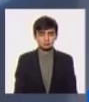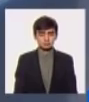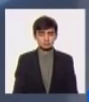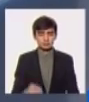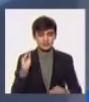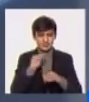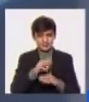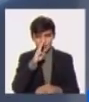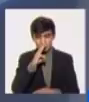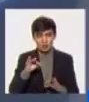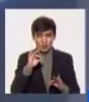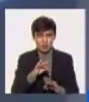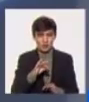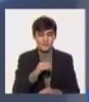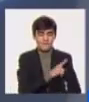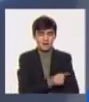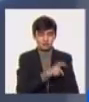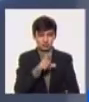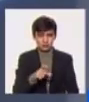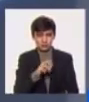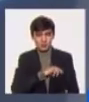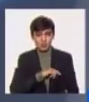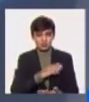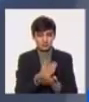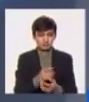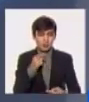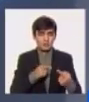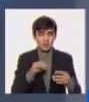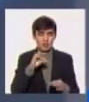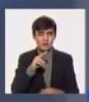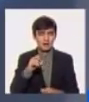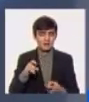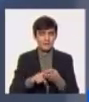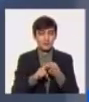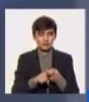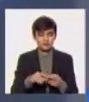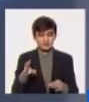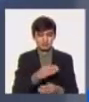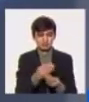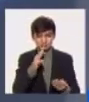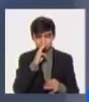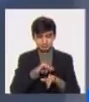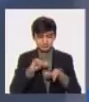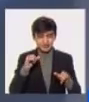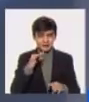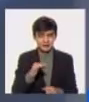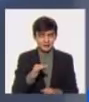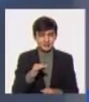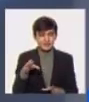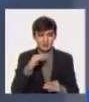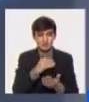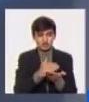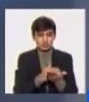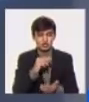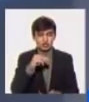Надбавку к заработной плате получат медики, которые задействованы в борьбе с коронавирусом. Это решение утвердила Госкомиссия по обеспечению режима